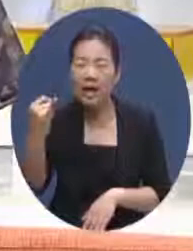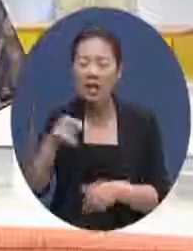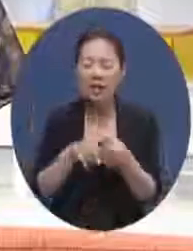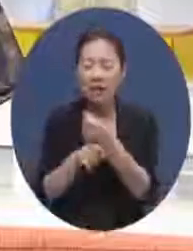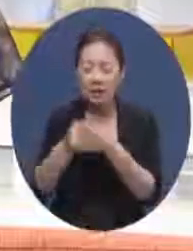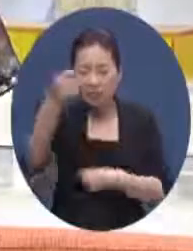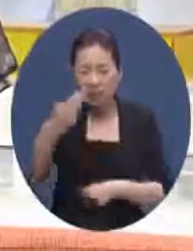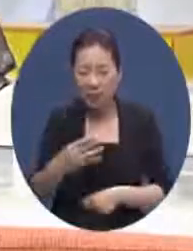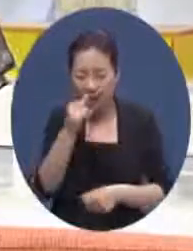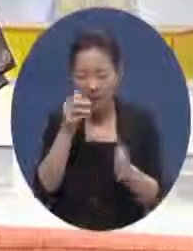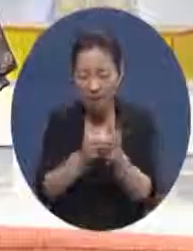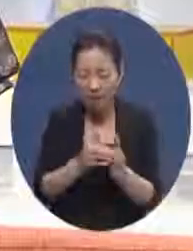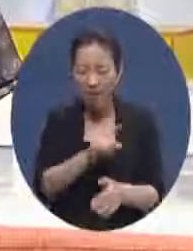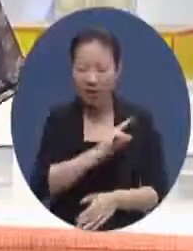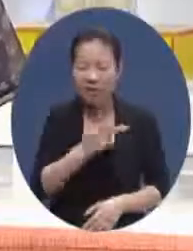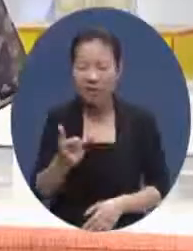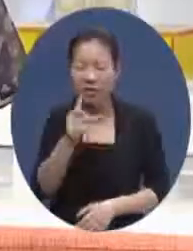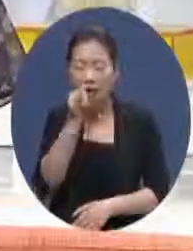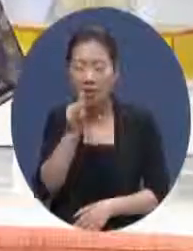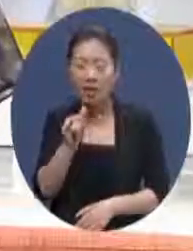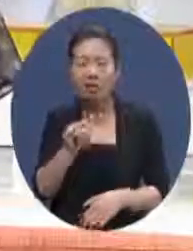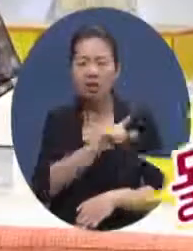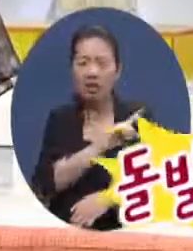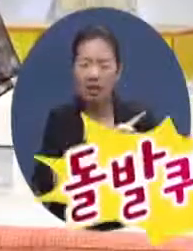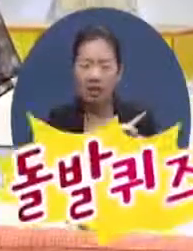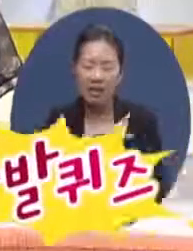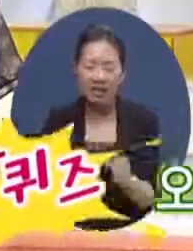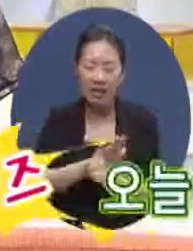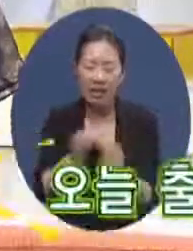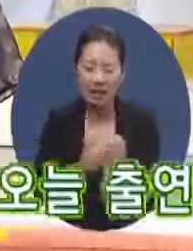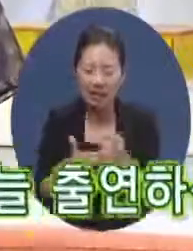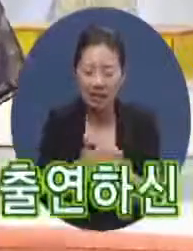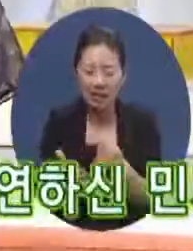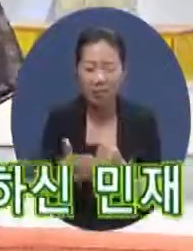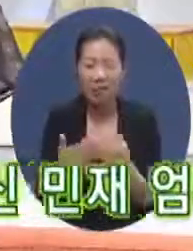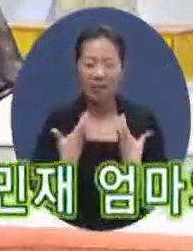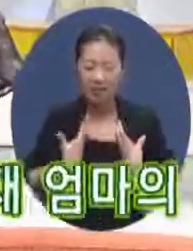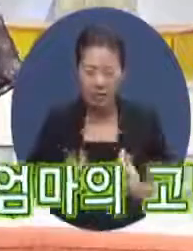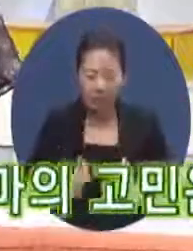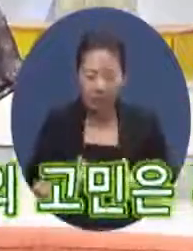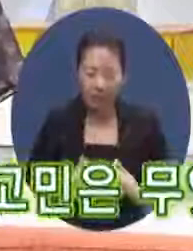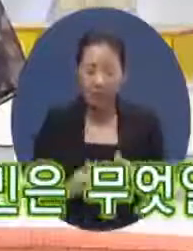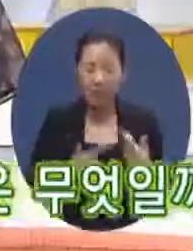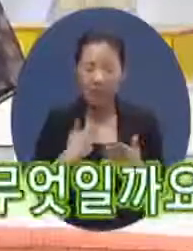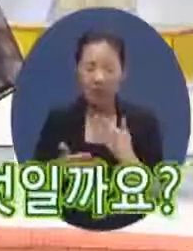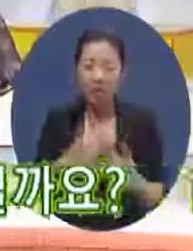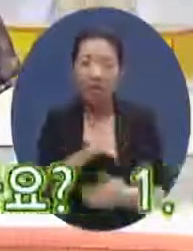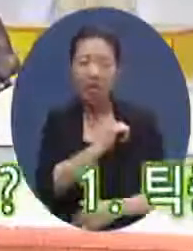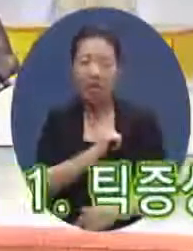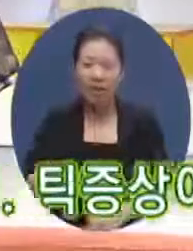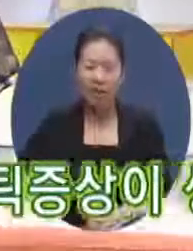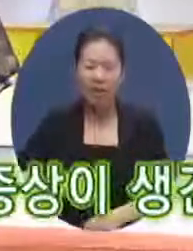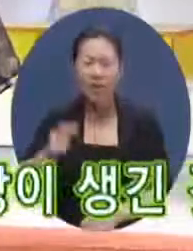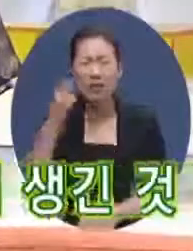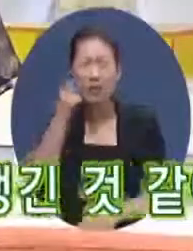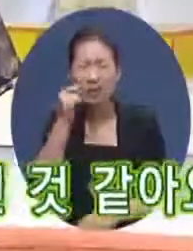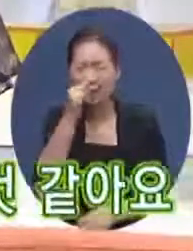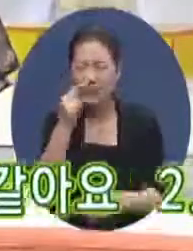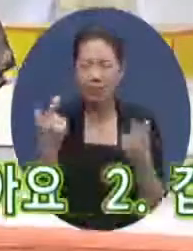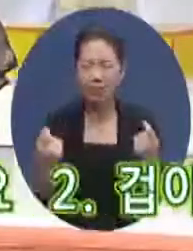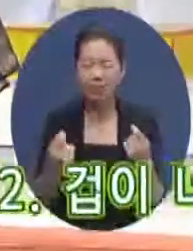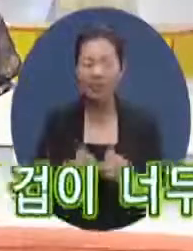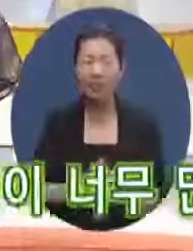가지가 있는데요. 가장 큰 거는 아이를 되게 사랑해서요. 아이가 좌절을 겪는 거를 견디지